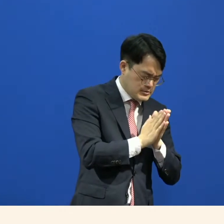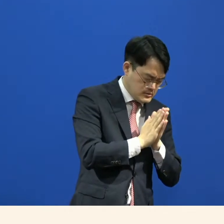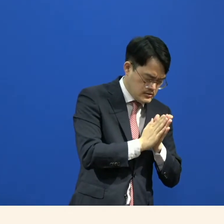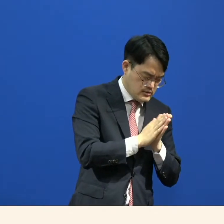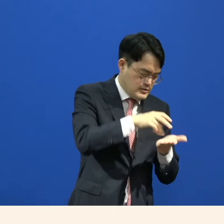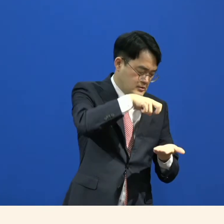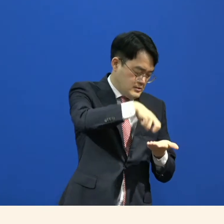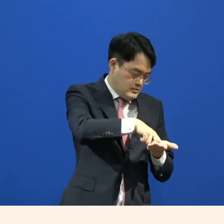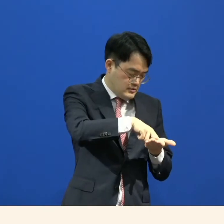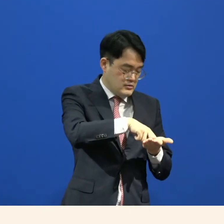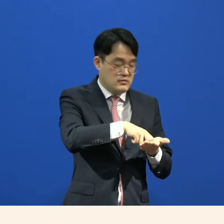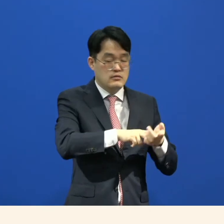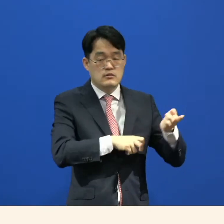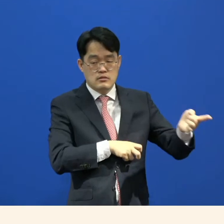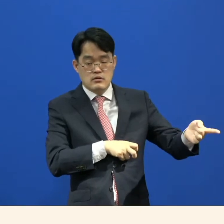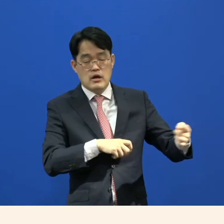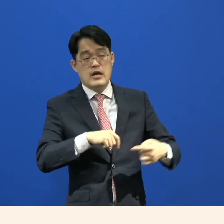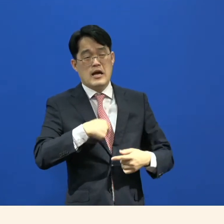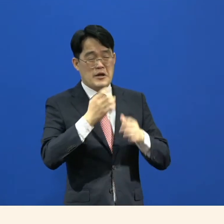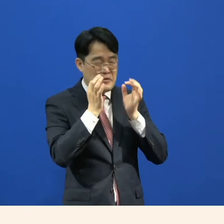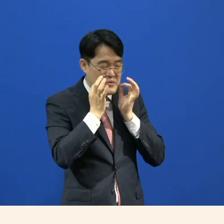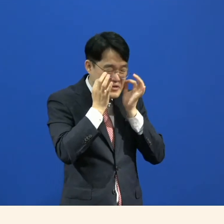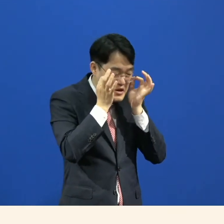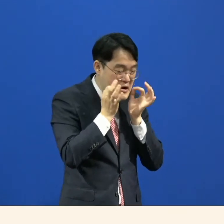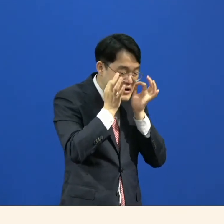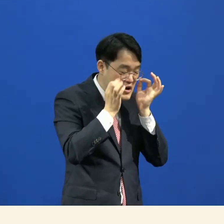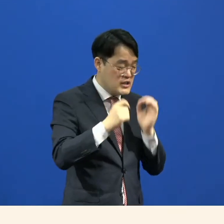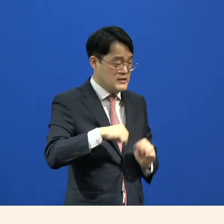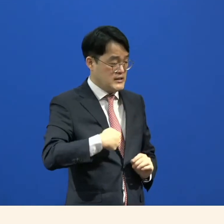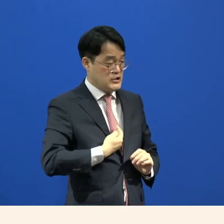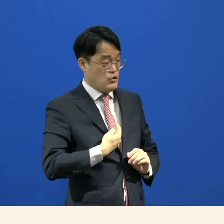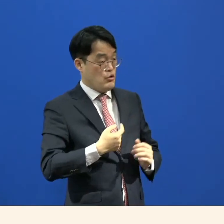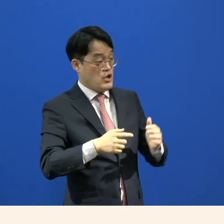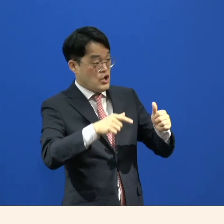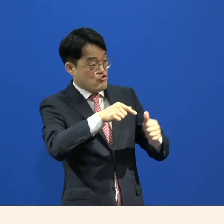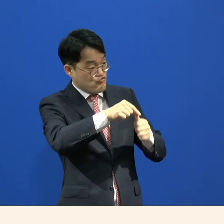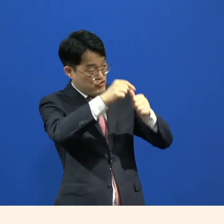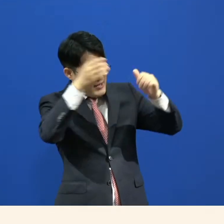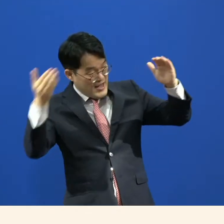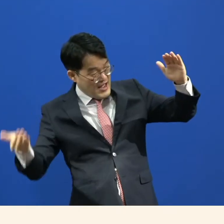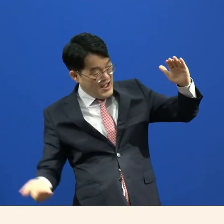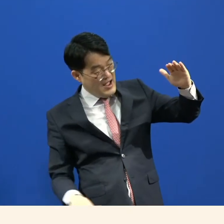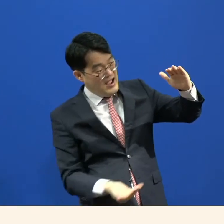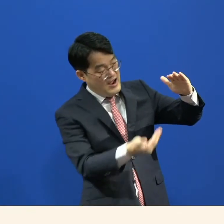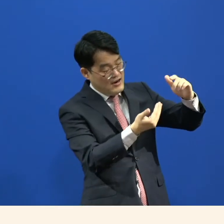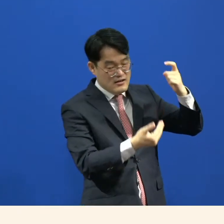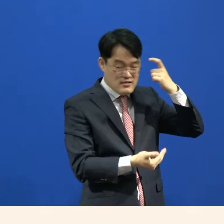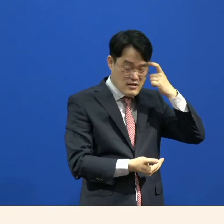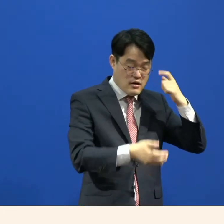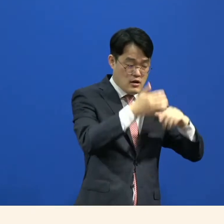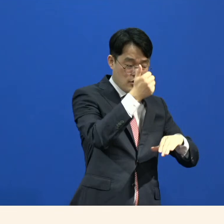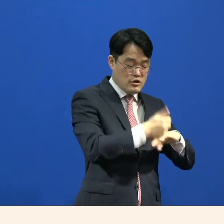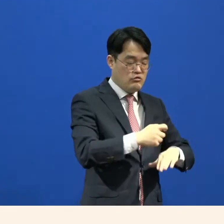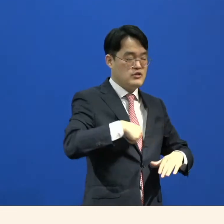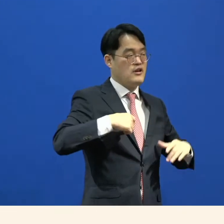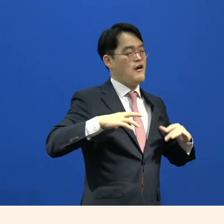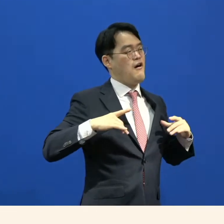의존합니다. 스스로의 힘으로 구원에 도달하려고 합니다. 결국 자기 자신을 자랑하는 것으로 끝나는